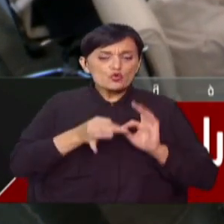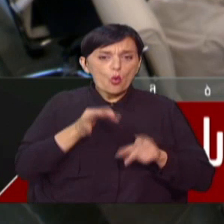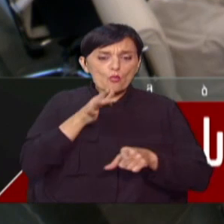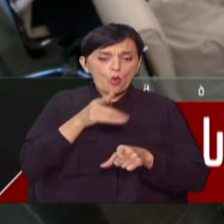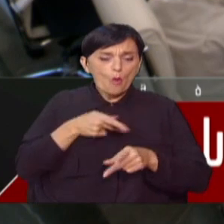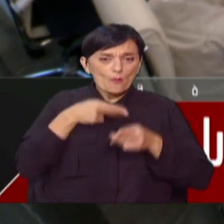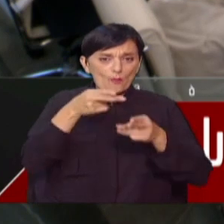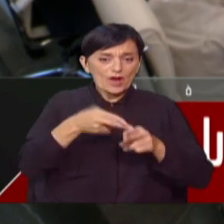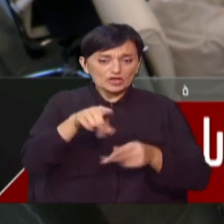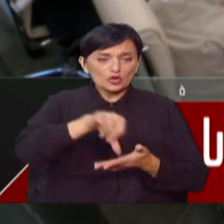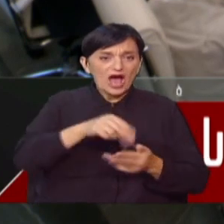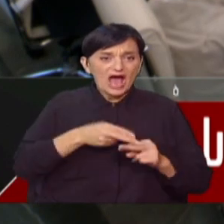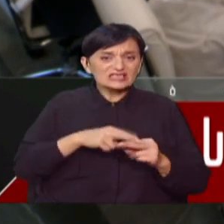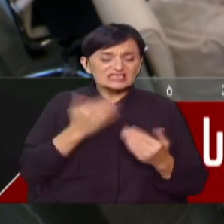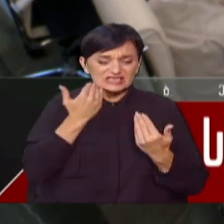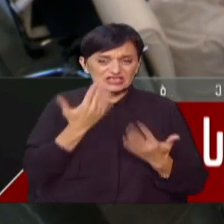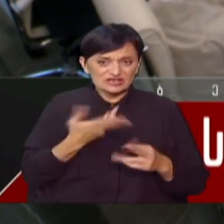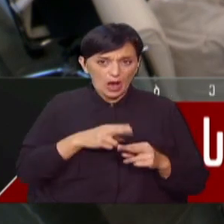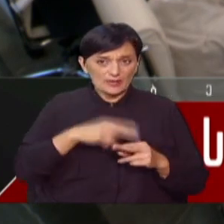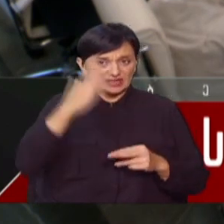იყოფნა? ეს არის სიცხვი.